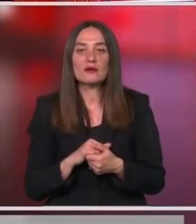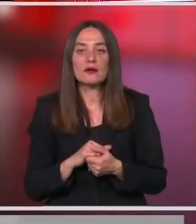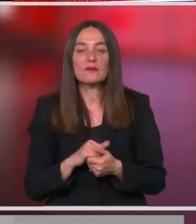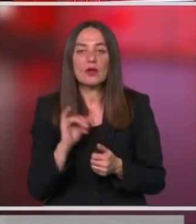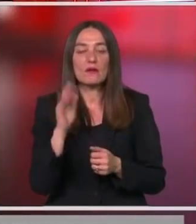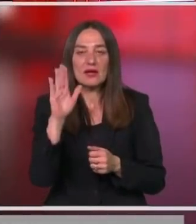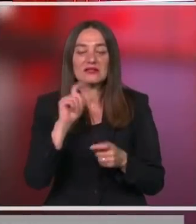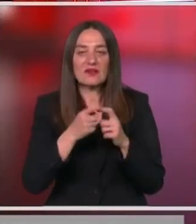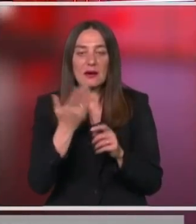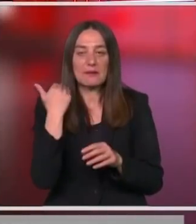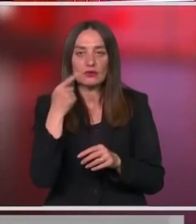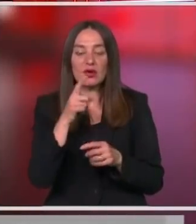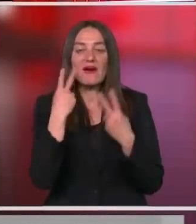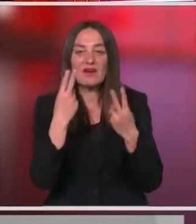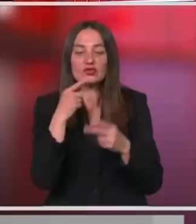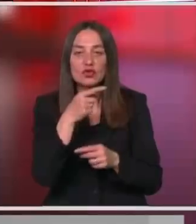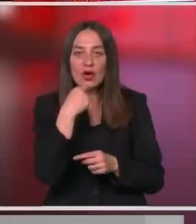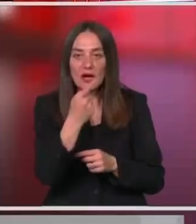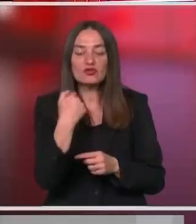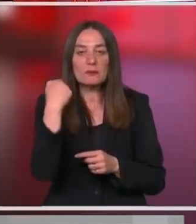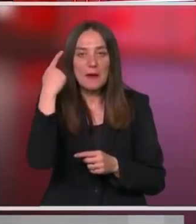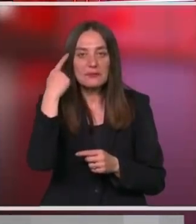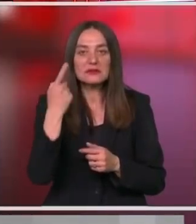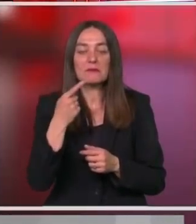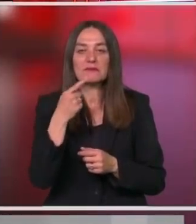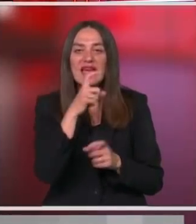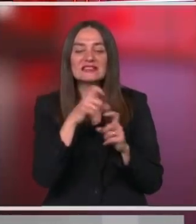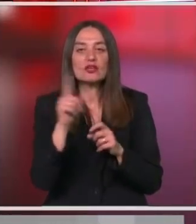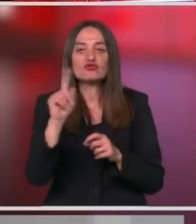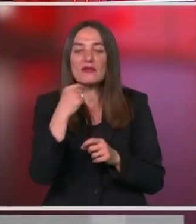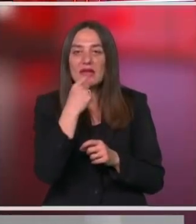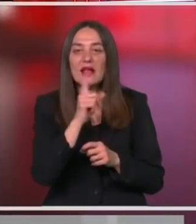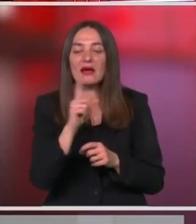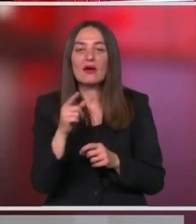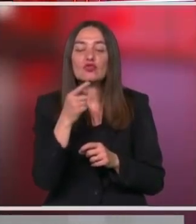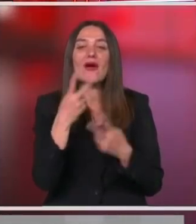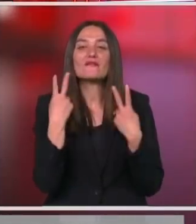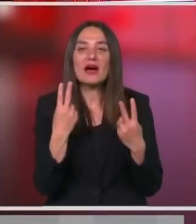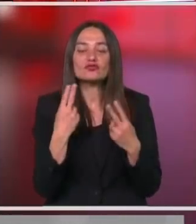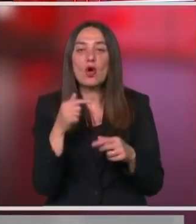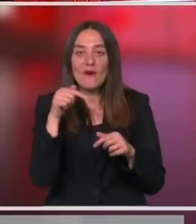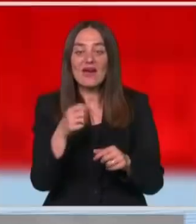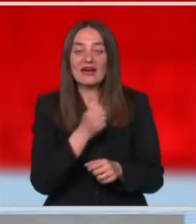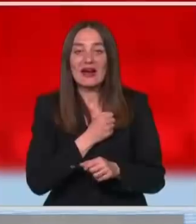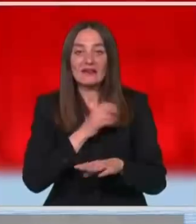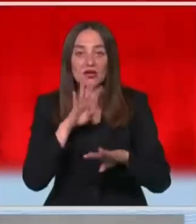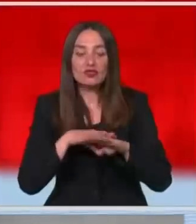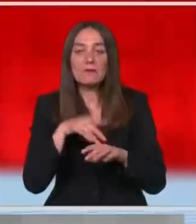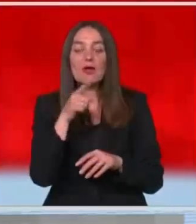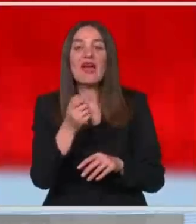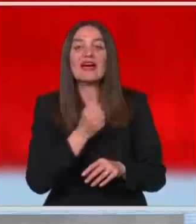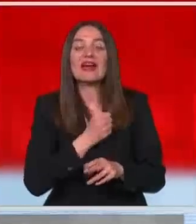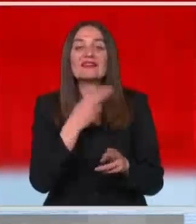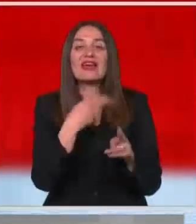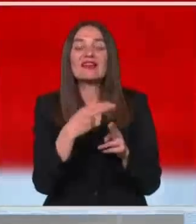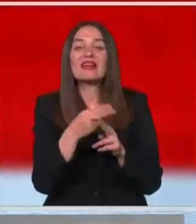samo stvar pre toga, molim, važno je ovdje da kažemo. Znači, mislim da Siniša to nije rekao, a nije ni Slavko, a to je važno. Ova garantna šema će garantovati